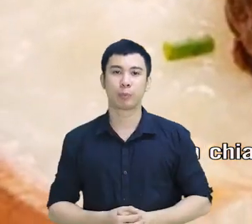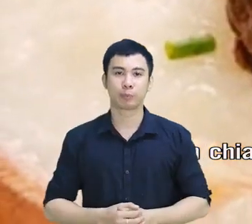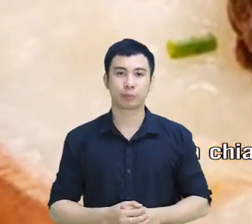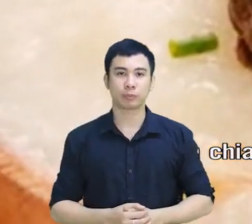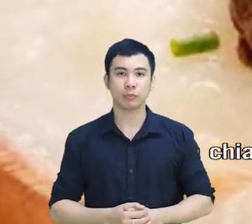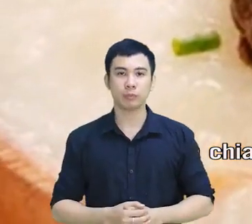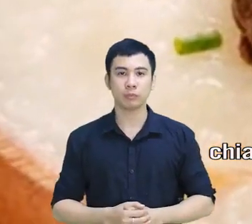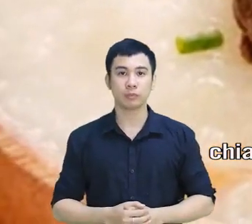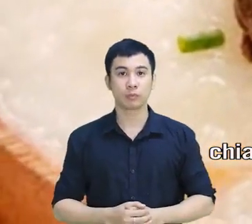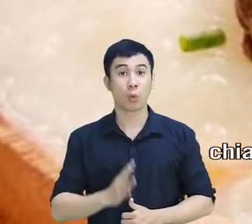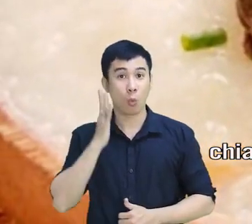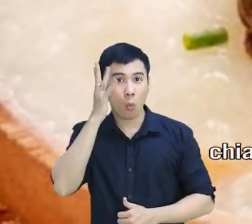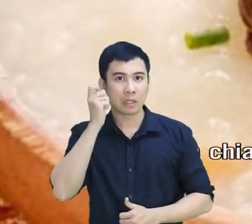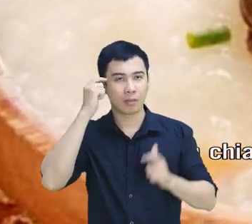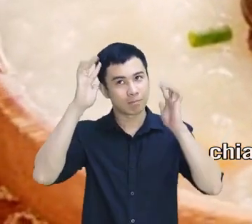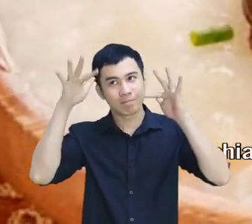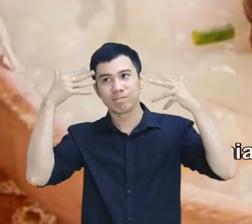ăn ở dạng cháo súp.